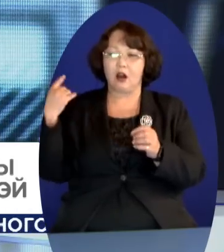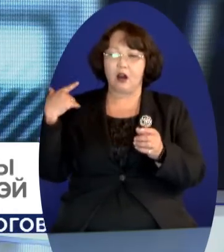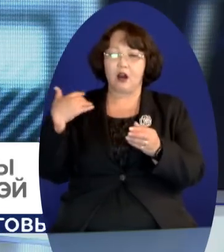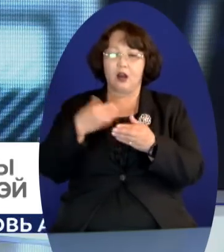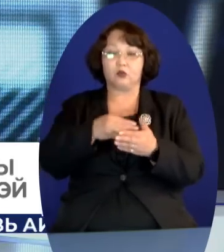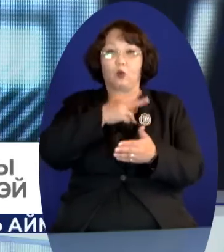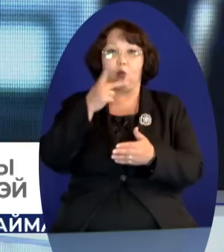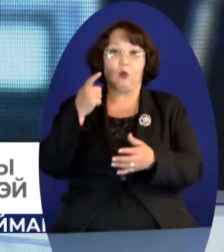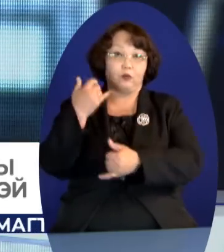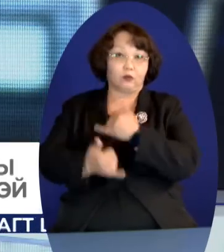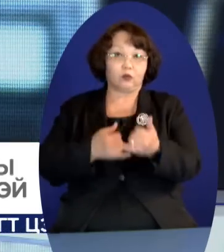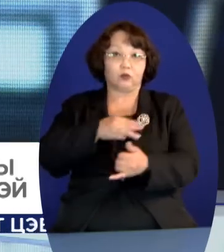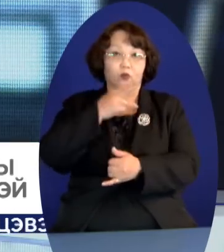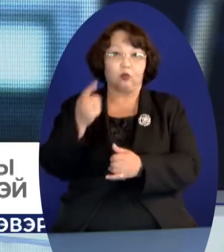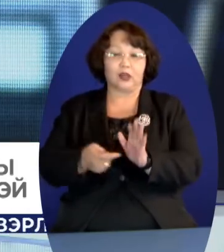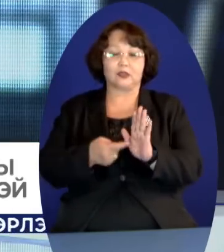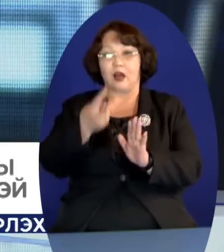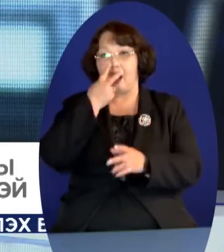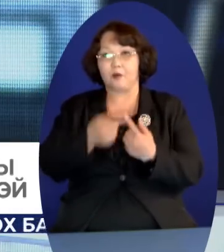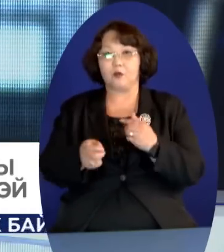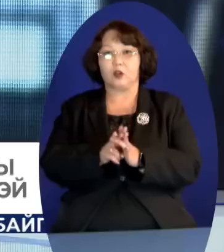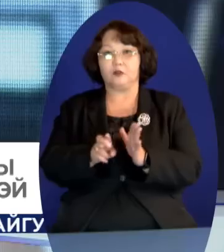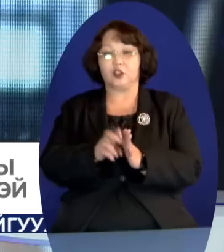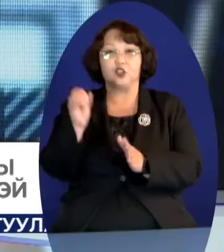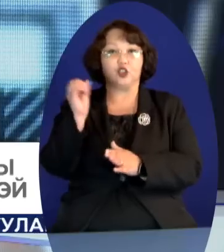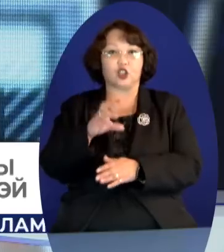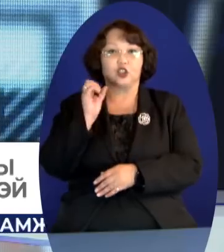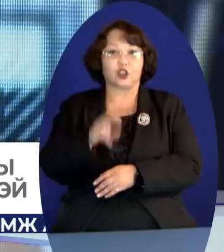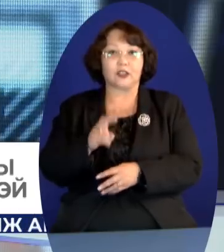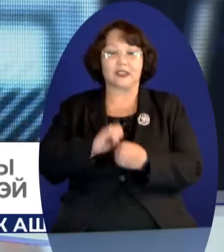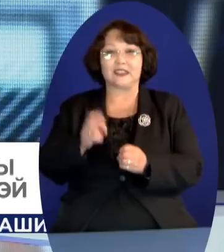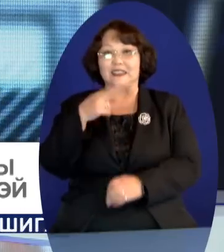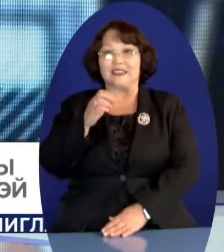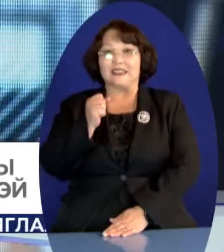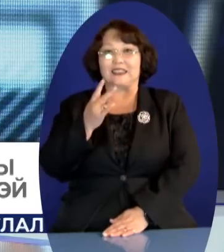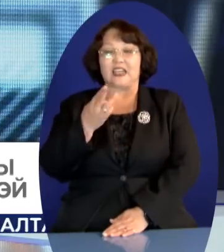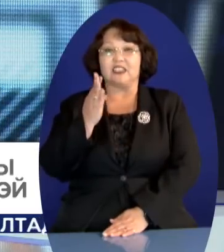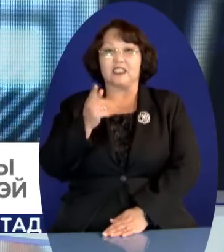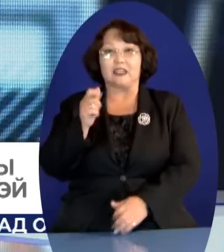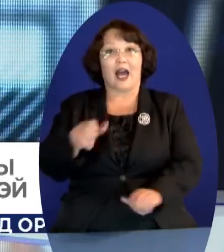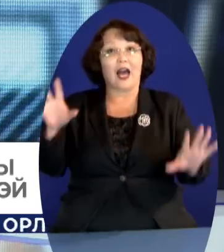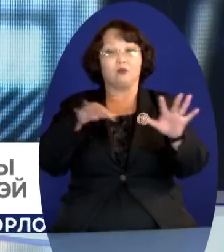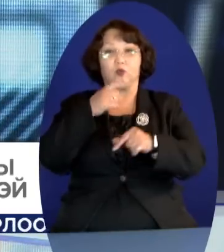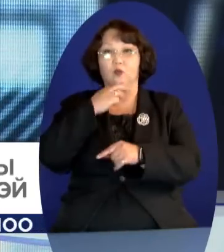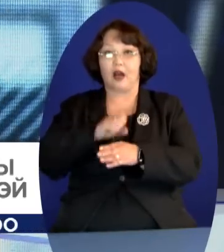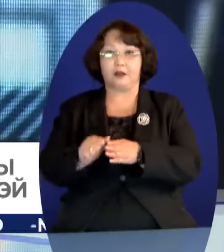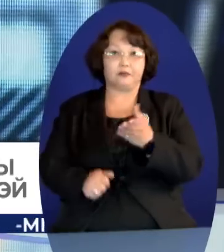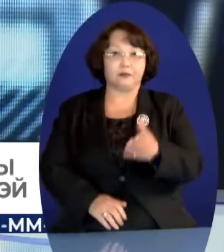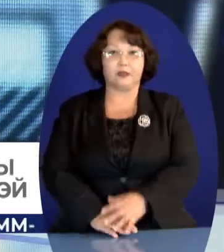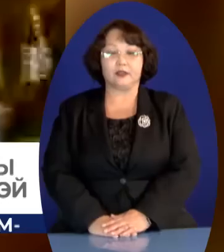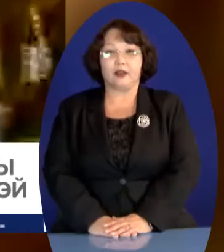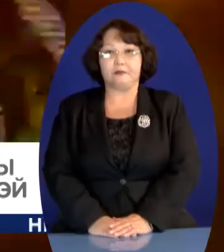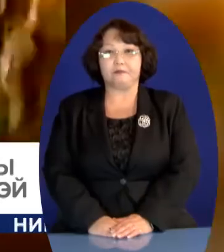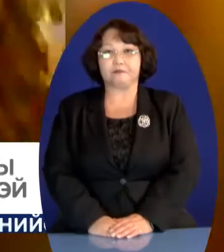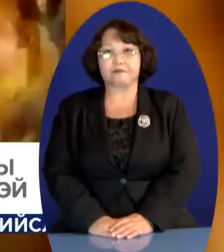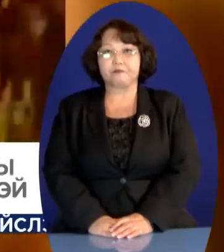өвлөж ирснийг түүхийн их сурвалжаас харж болно. Эдгээр ёслол болон даншиг наадмын тухай дараах сурвалжлагыг бэлтгэлээ.